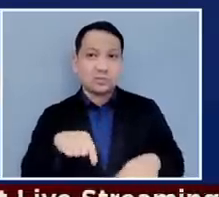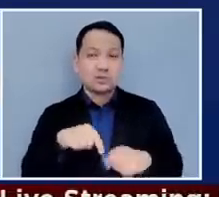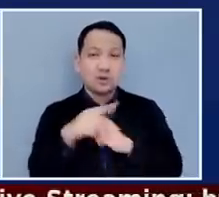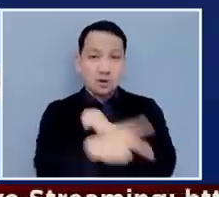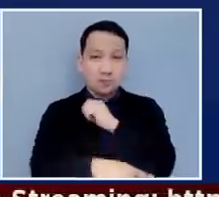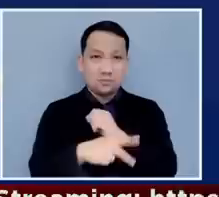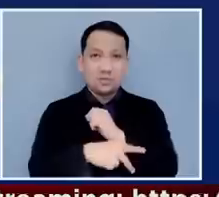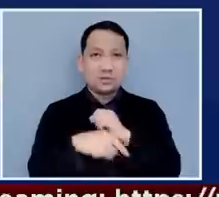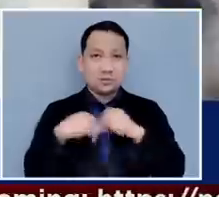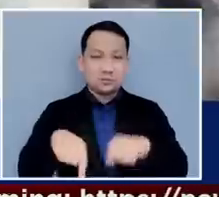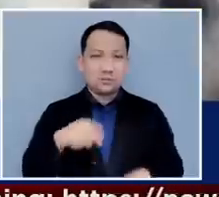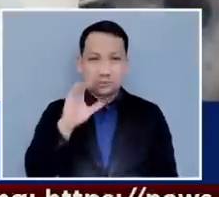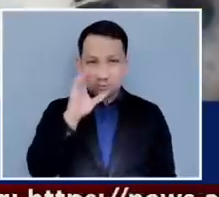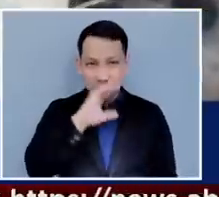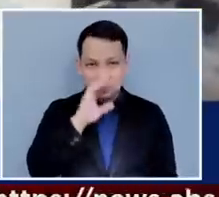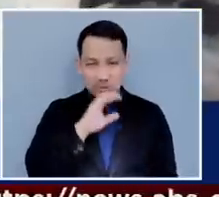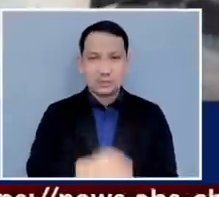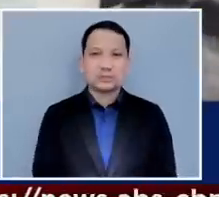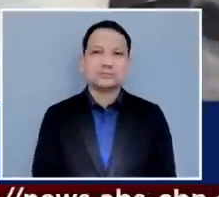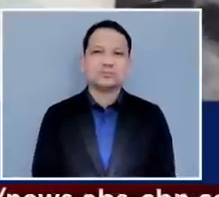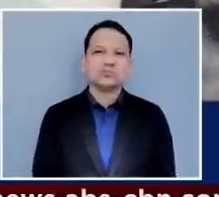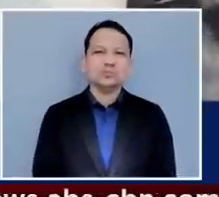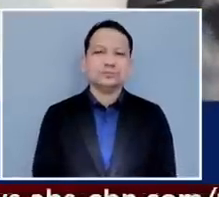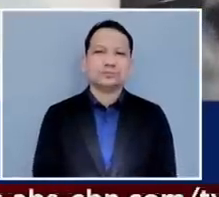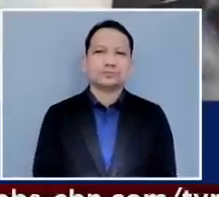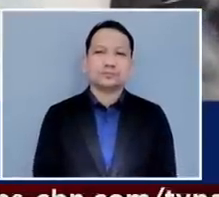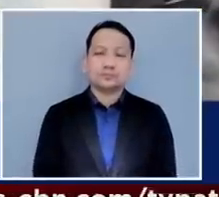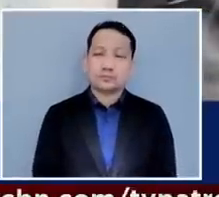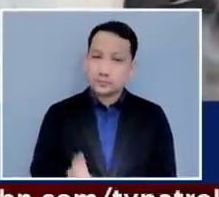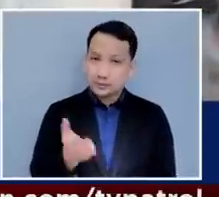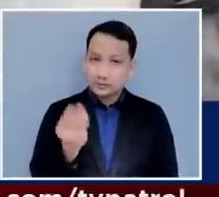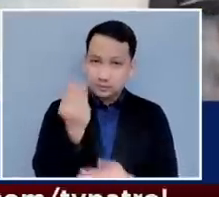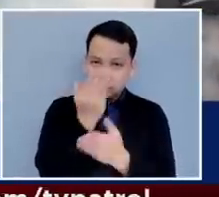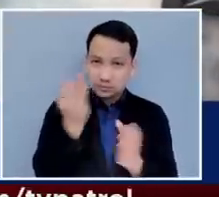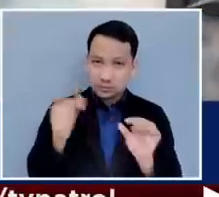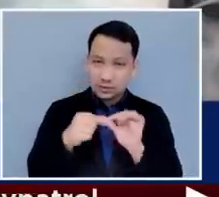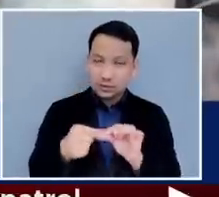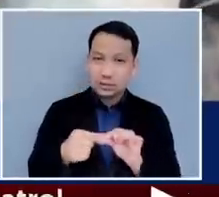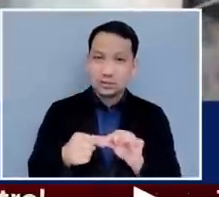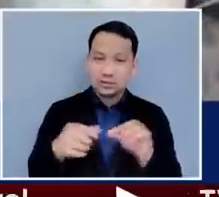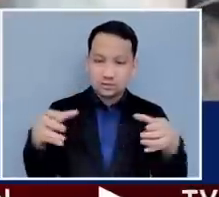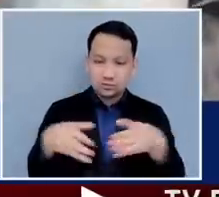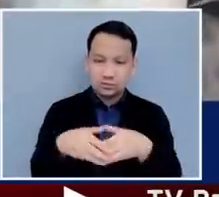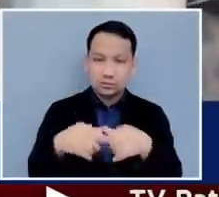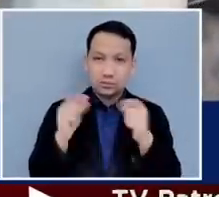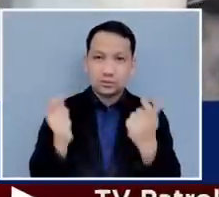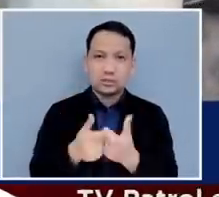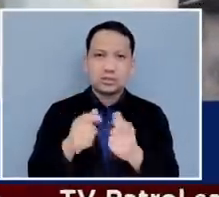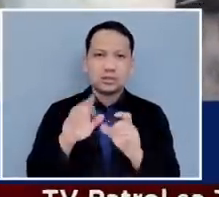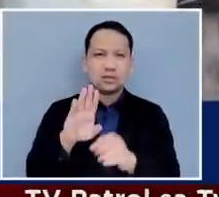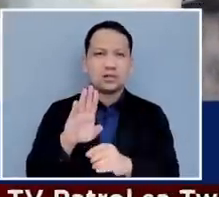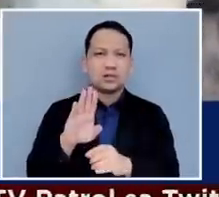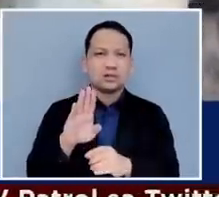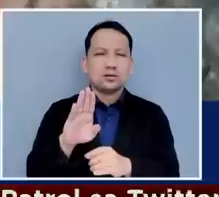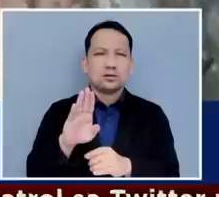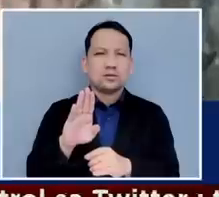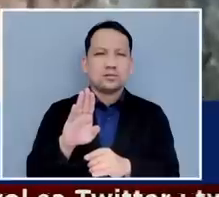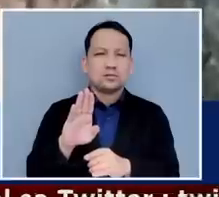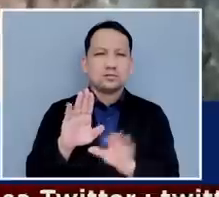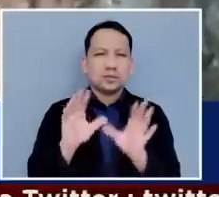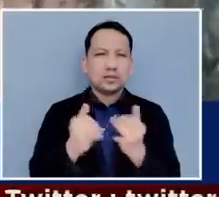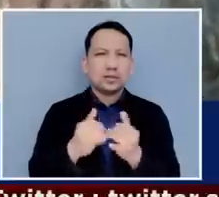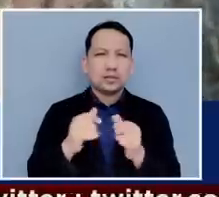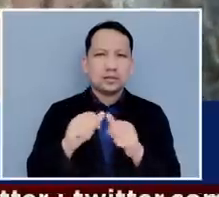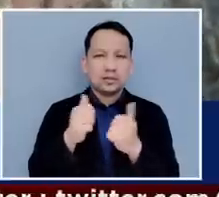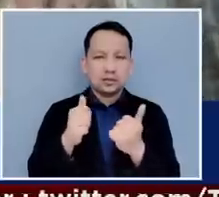of Cebu. Kasabay nito, binuo ng gobernador ang Barangay African Swine Fever Task Force